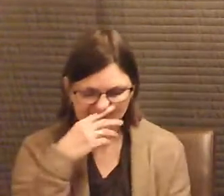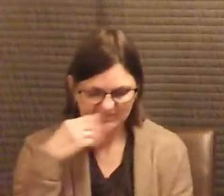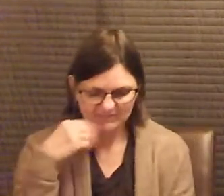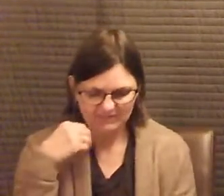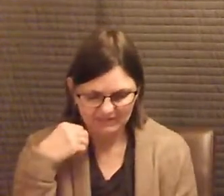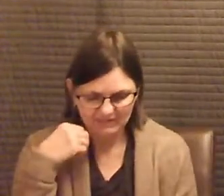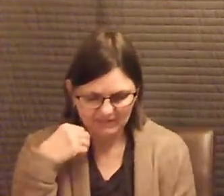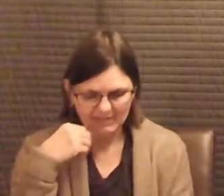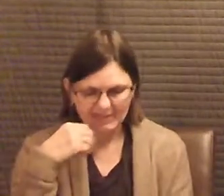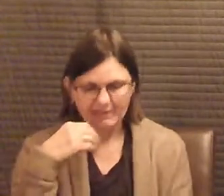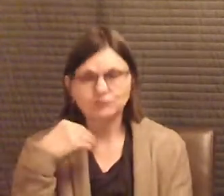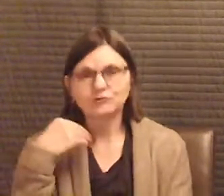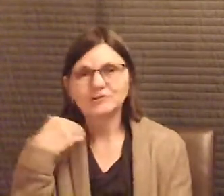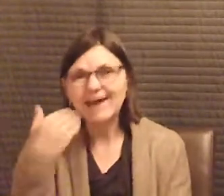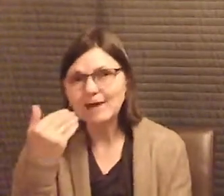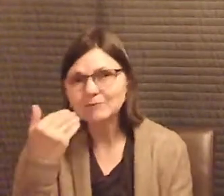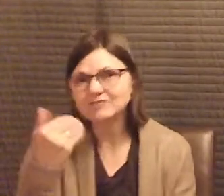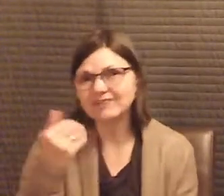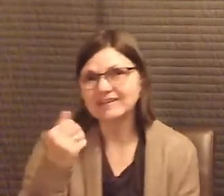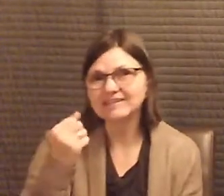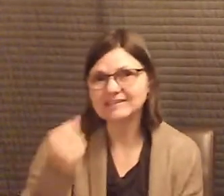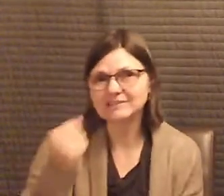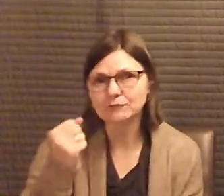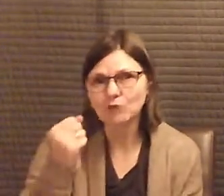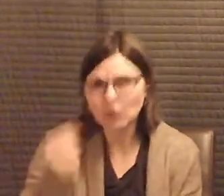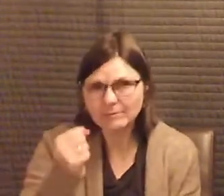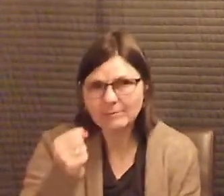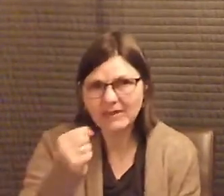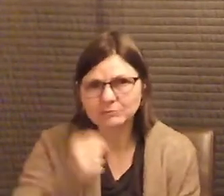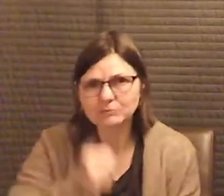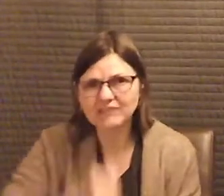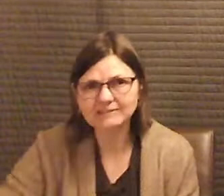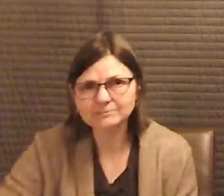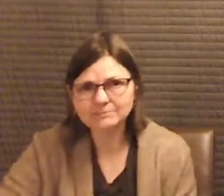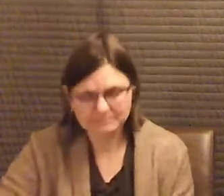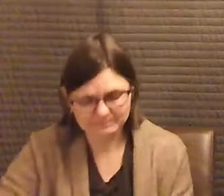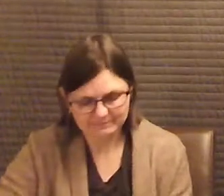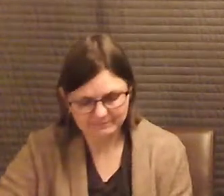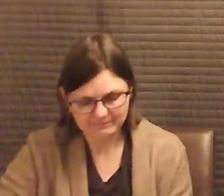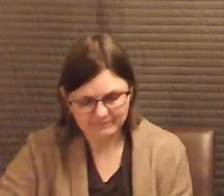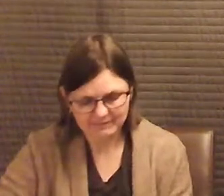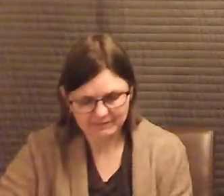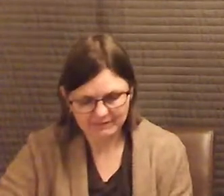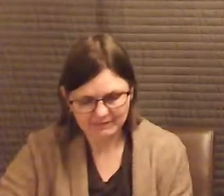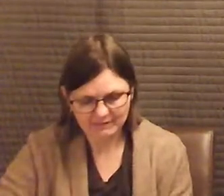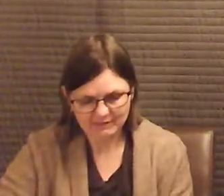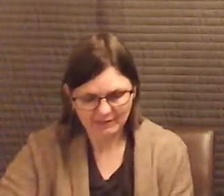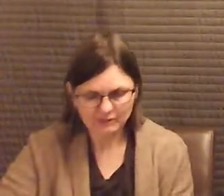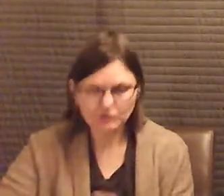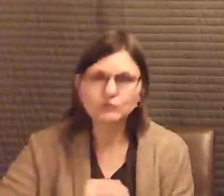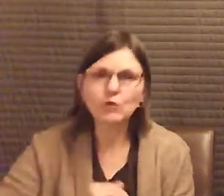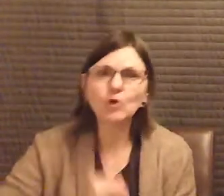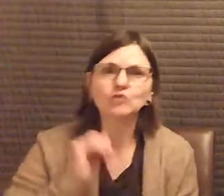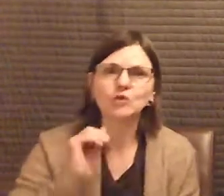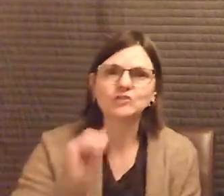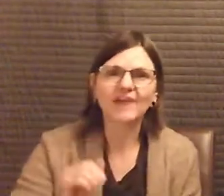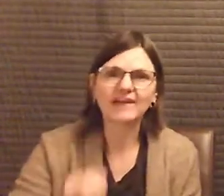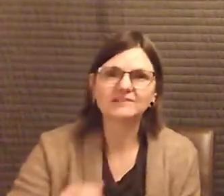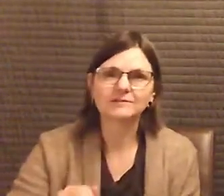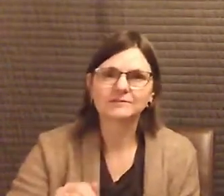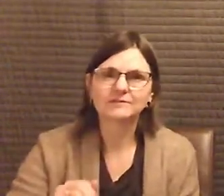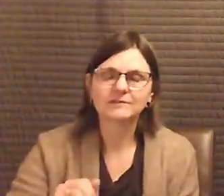zonder blad must be doen en het voornaamste waar de diensten weg van god mee bezig moet zijn is teaching door is het woord